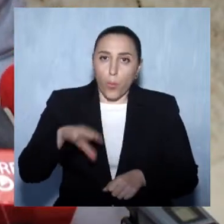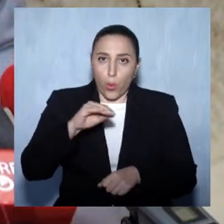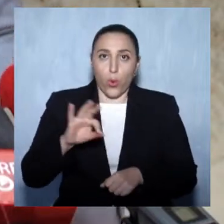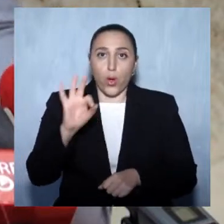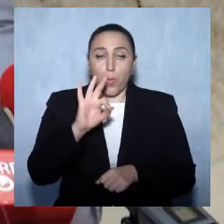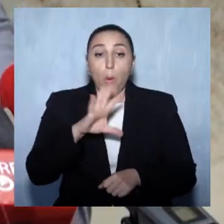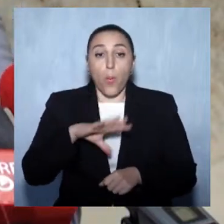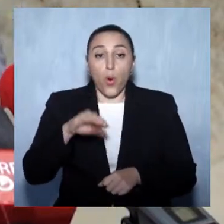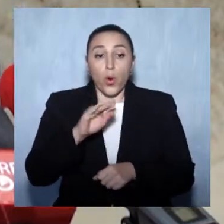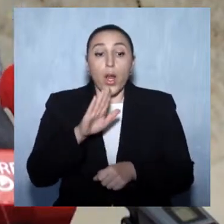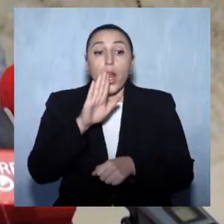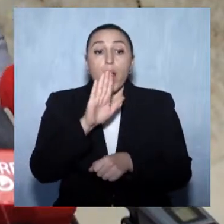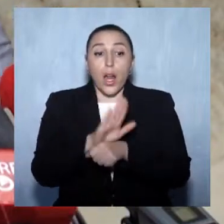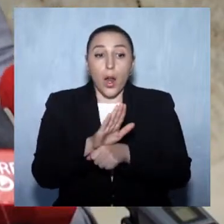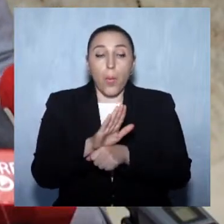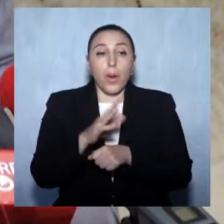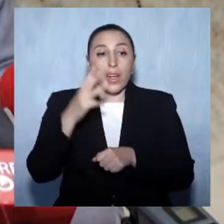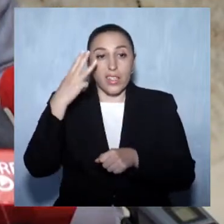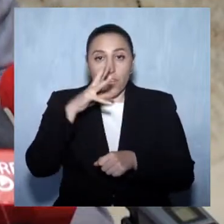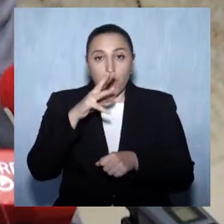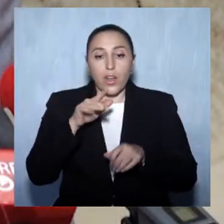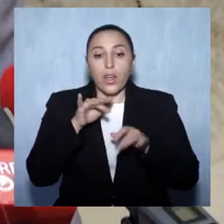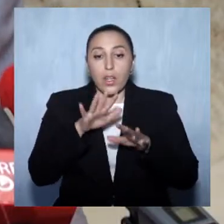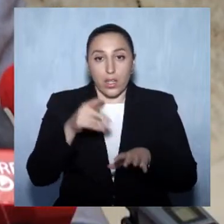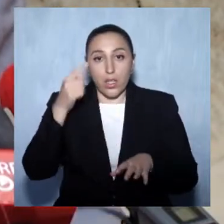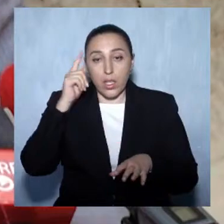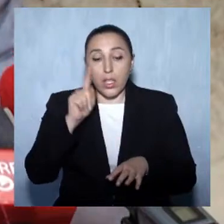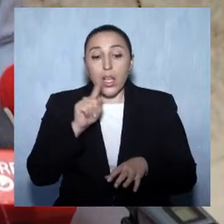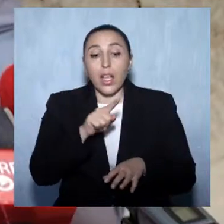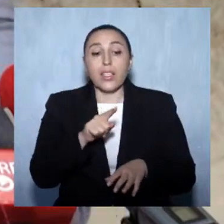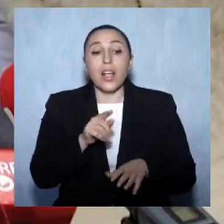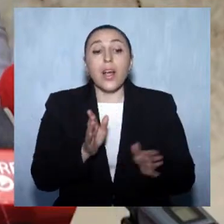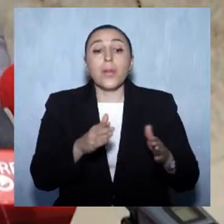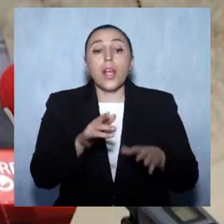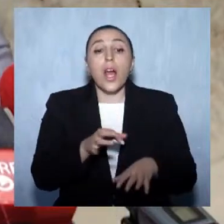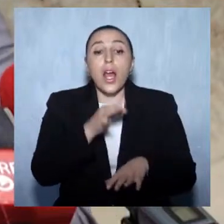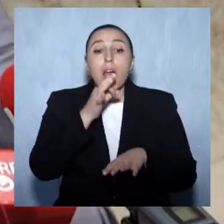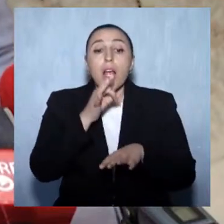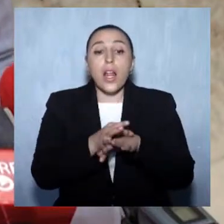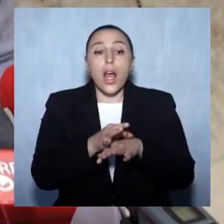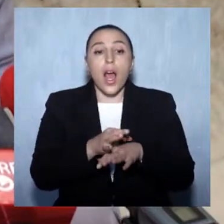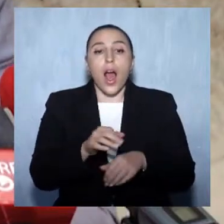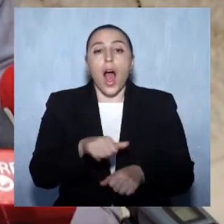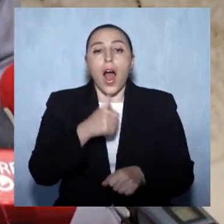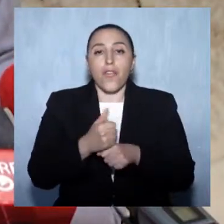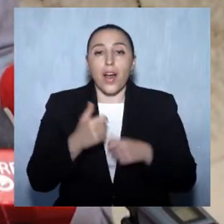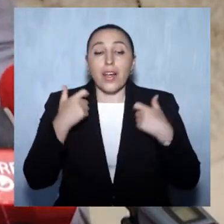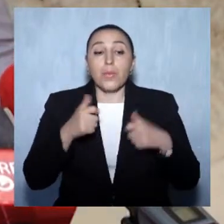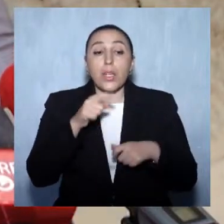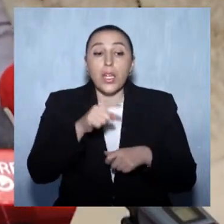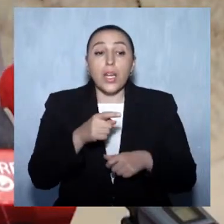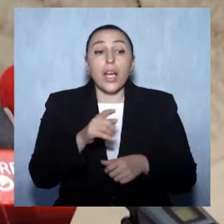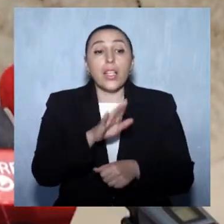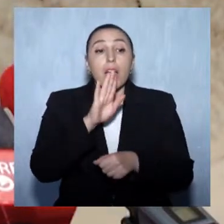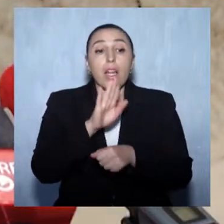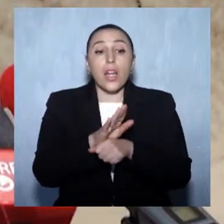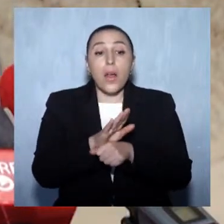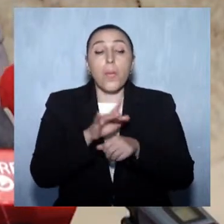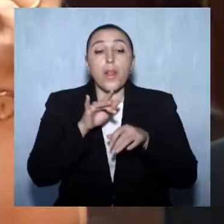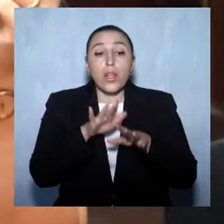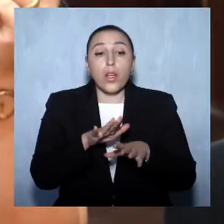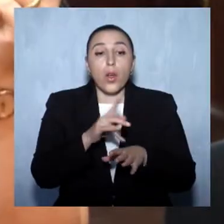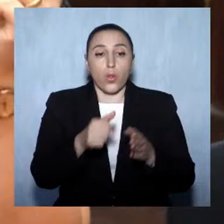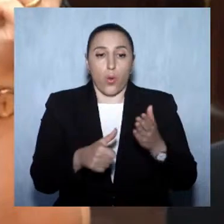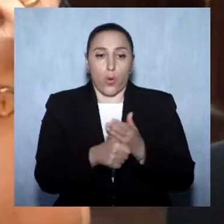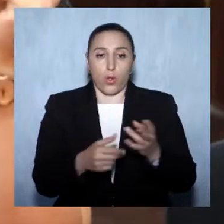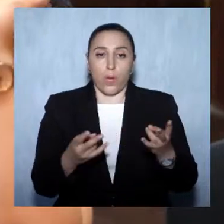բոլորը գիտեին հրամանի կատարման եղանակները, իսկ մարդկոցի հրամանատարը, մարդկոցի ավակսպան պիտի այդ հրամանը կատարելուն օժանդակողները